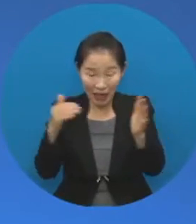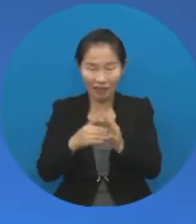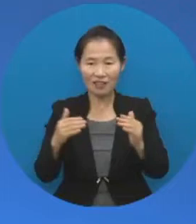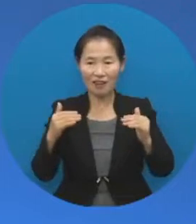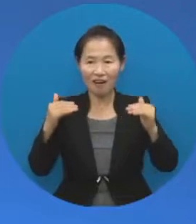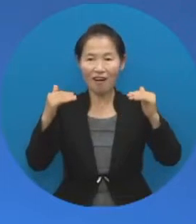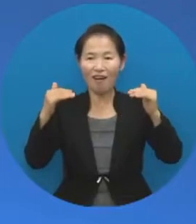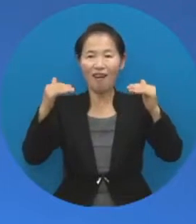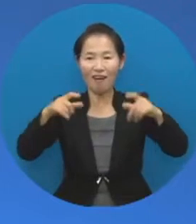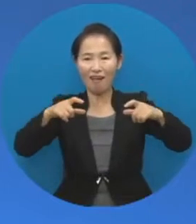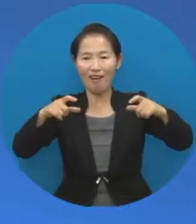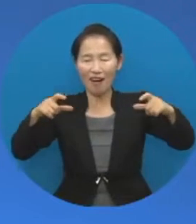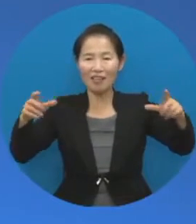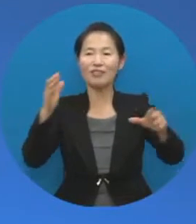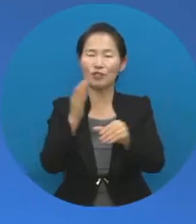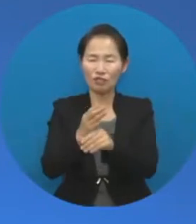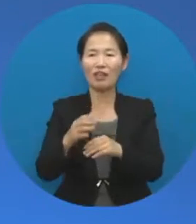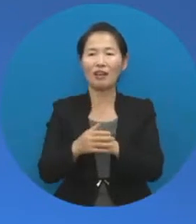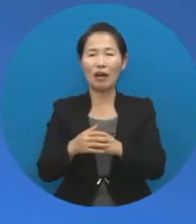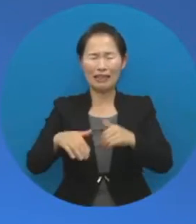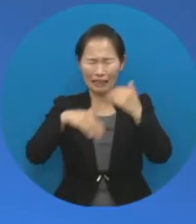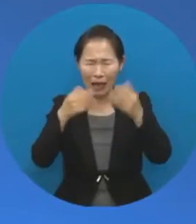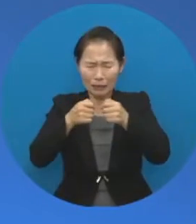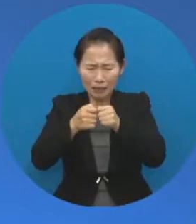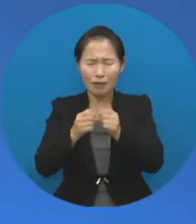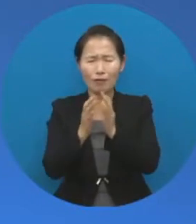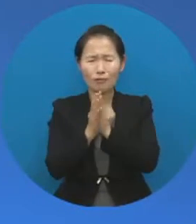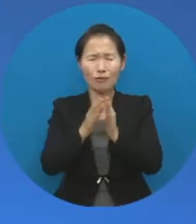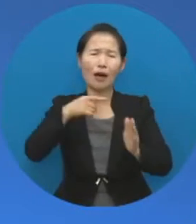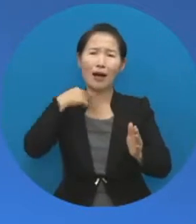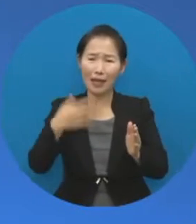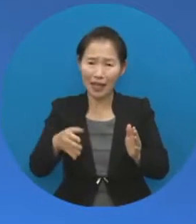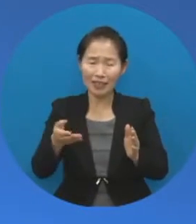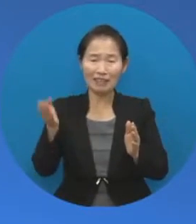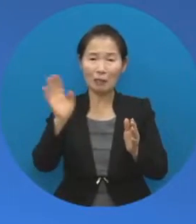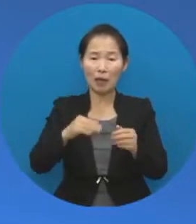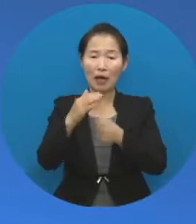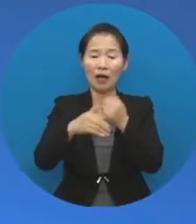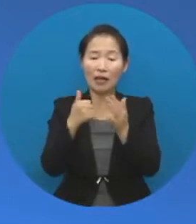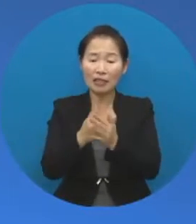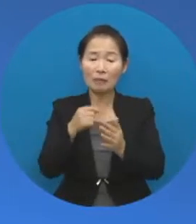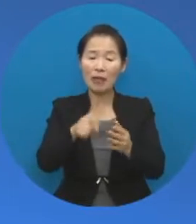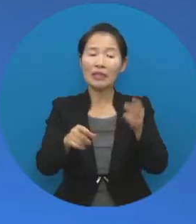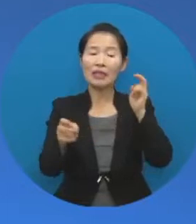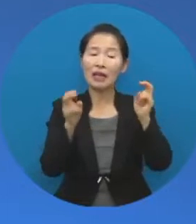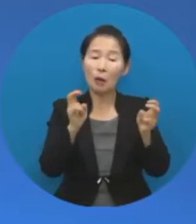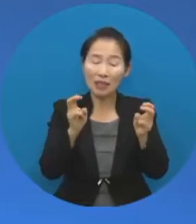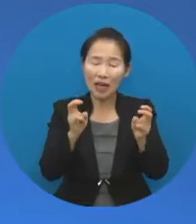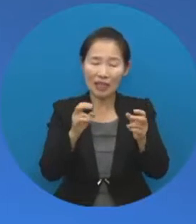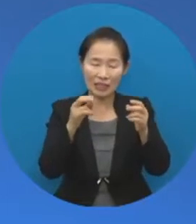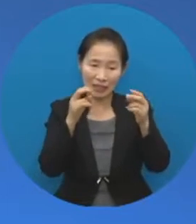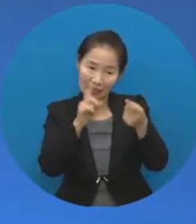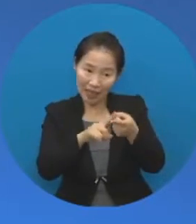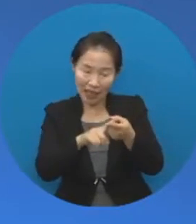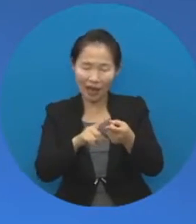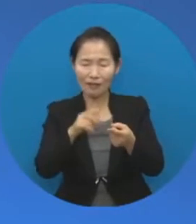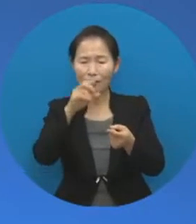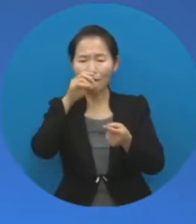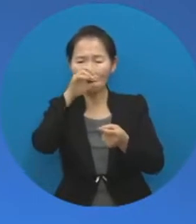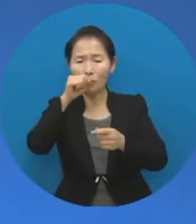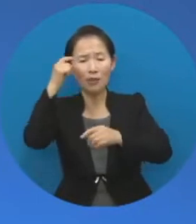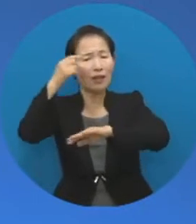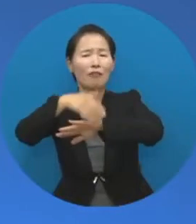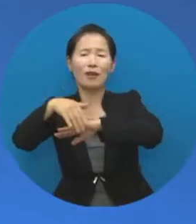뭐 그런 걸 구한 거는 아닌데 그냥 하나님이 이 회사를 향한 계획이 있으신가 봐요. 저는 잘 모르겠어요. 그냥 하라는